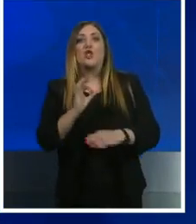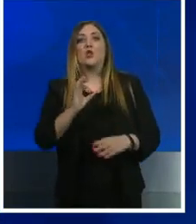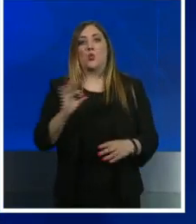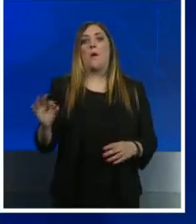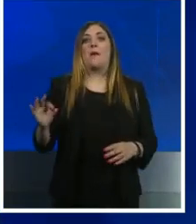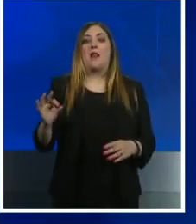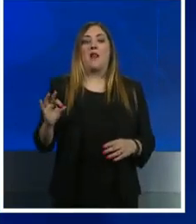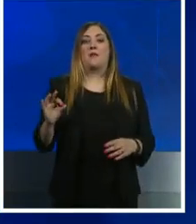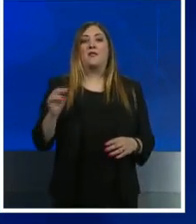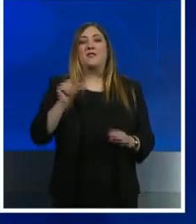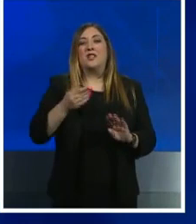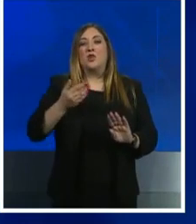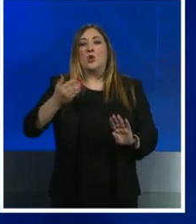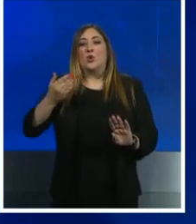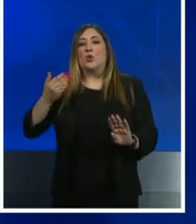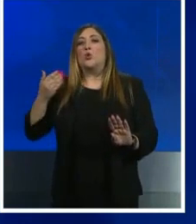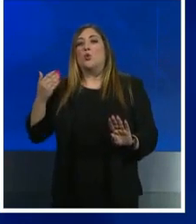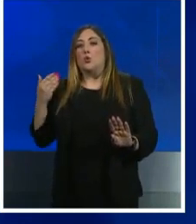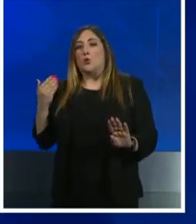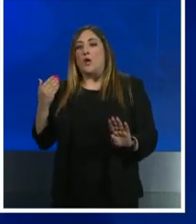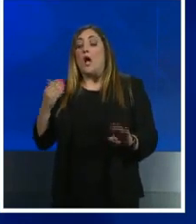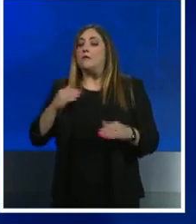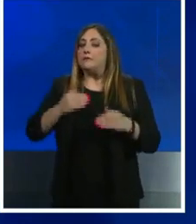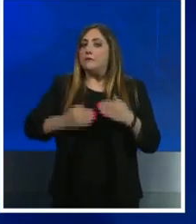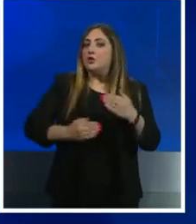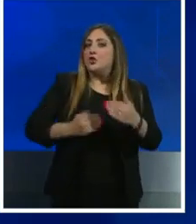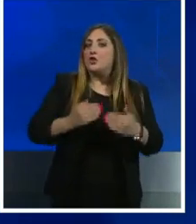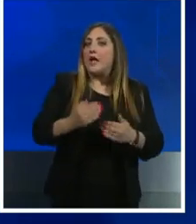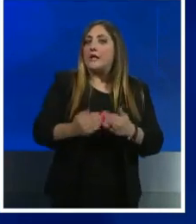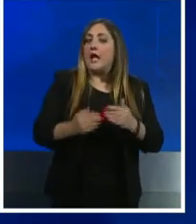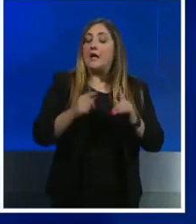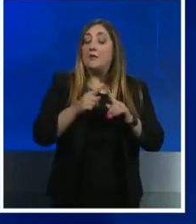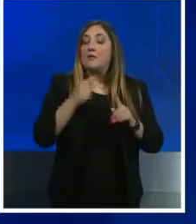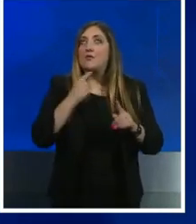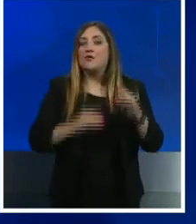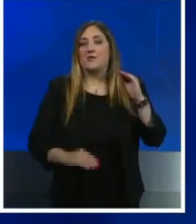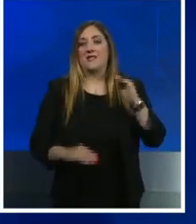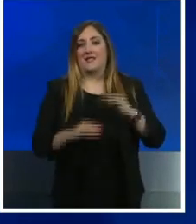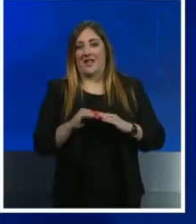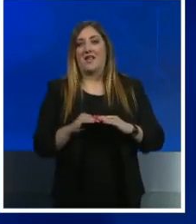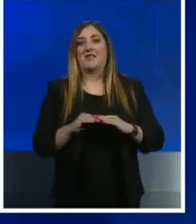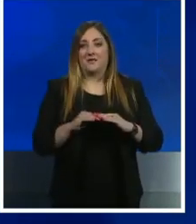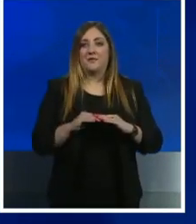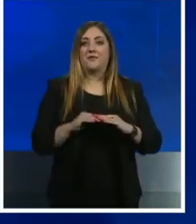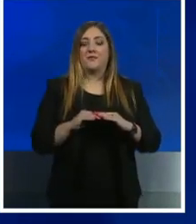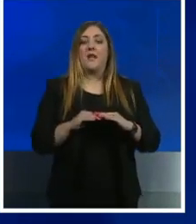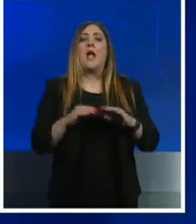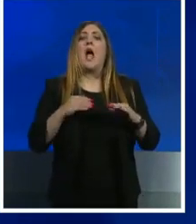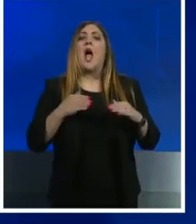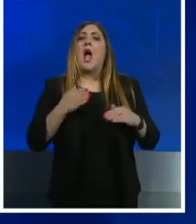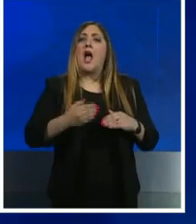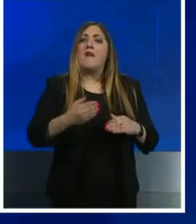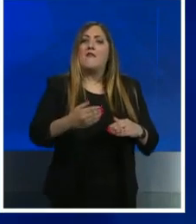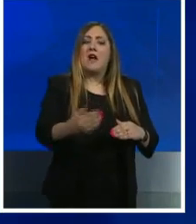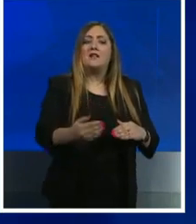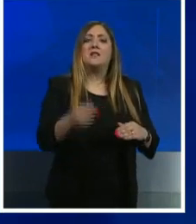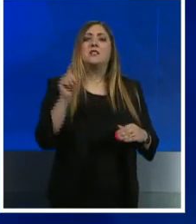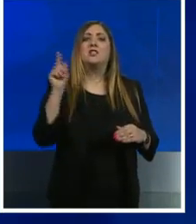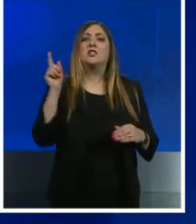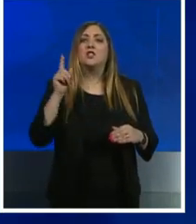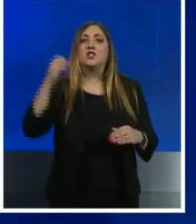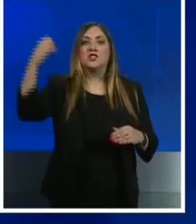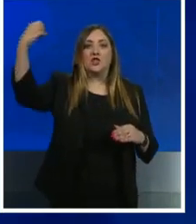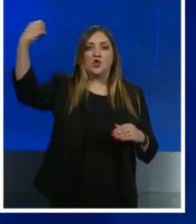Għadna daqsxejn lura għalkemm għamilna avvanzi. Għamilna avvanzi f'dak li għandu x'jaqsam ma' l-enerġija ġenerata